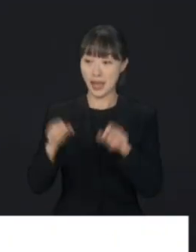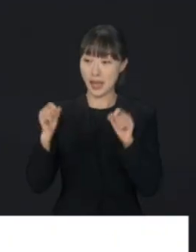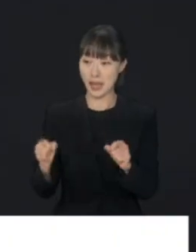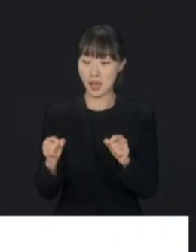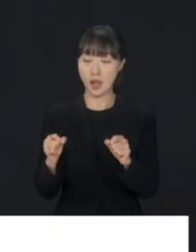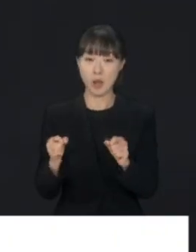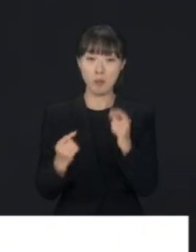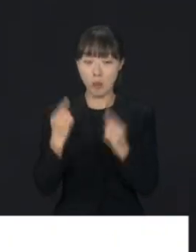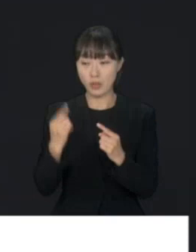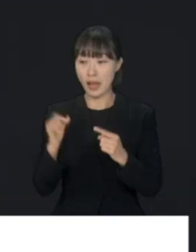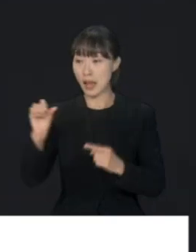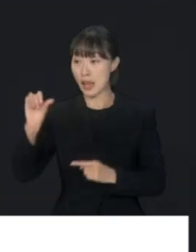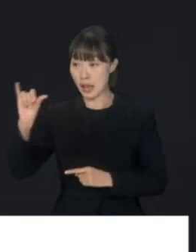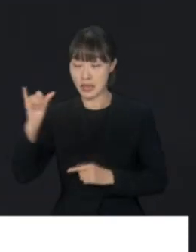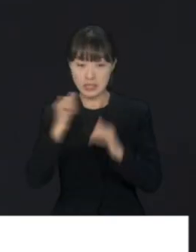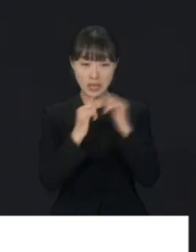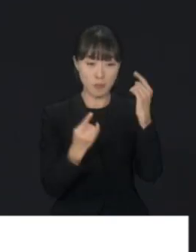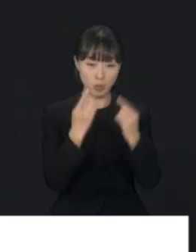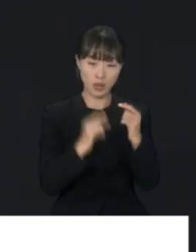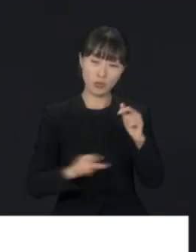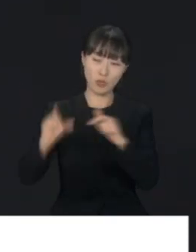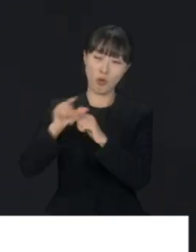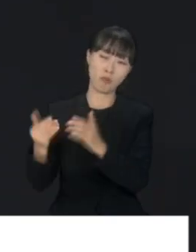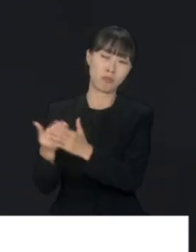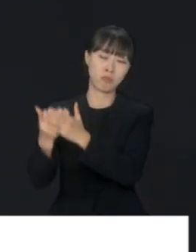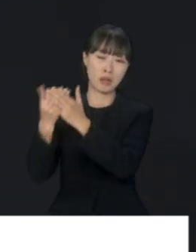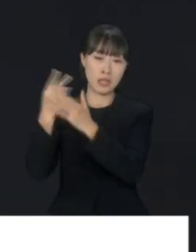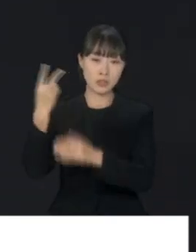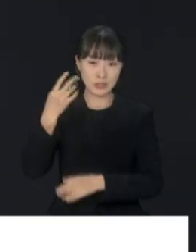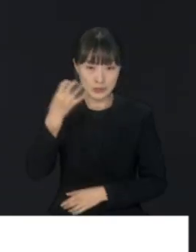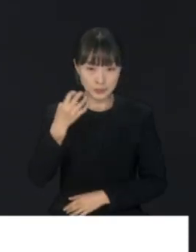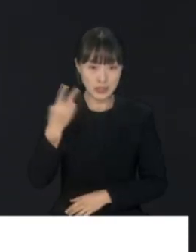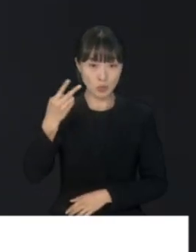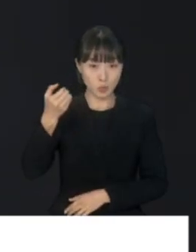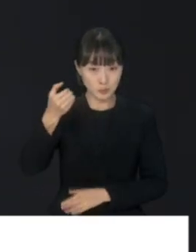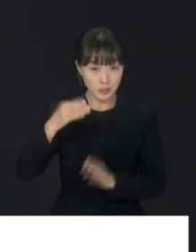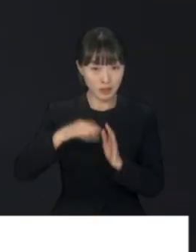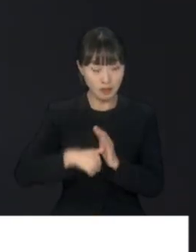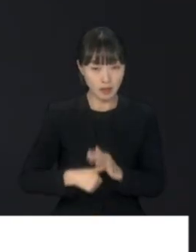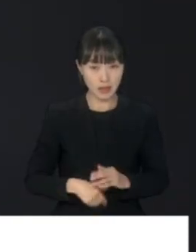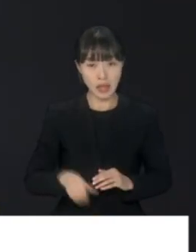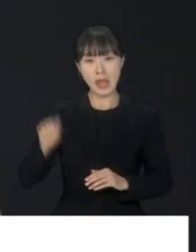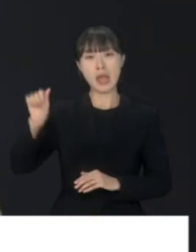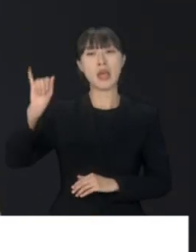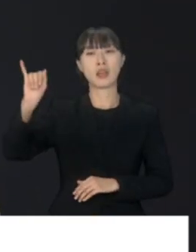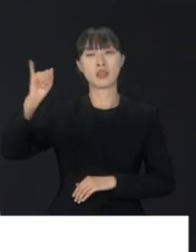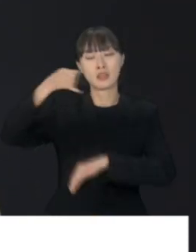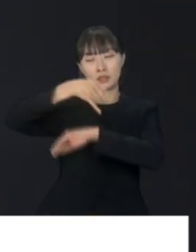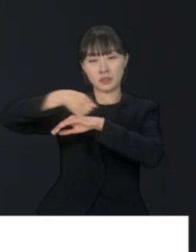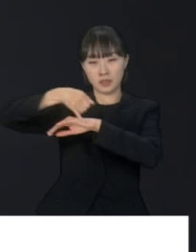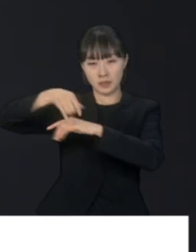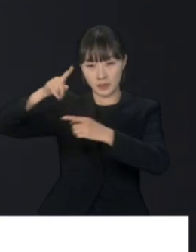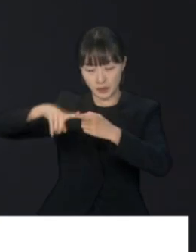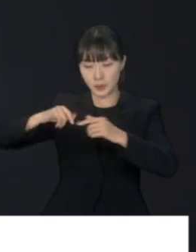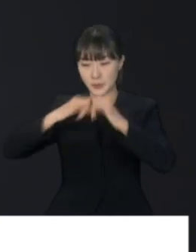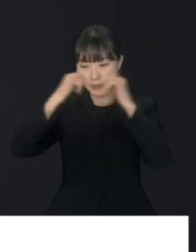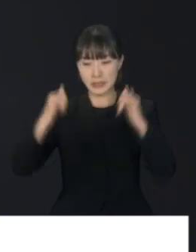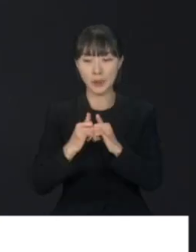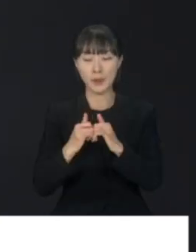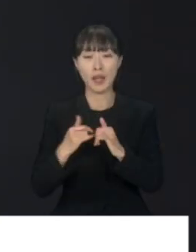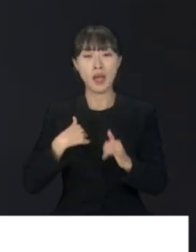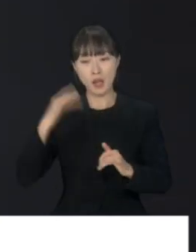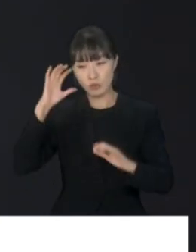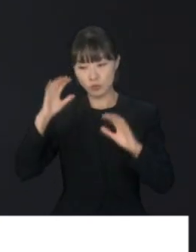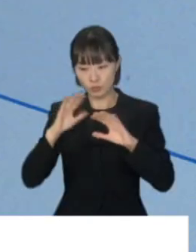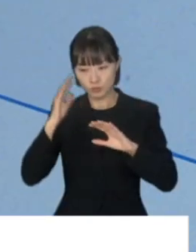발전해서 2040년 50년 정도가 되면 AI 디자인하는 사회 속에서 우리가